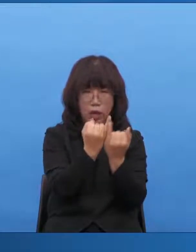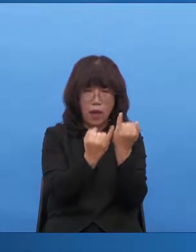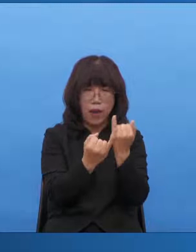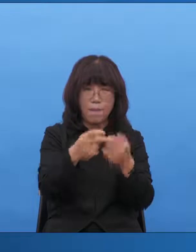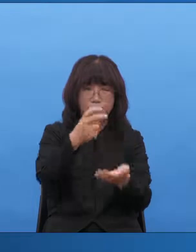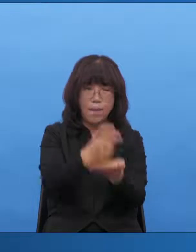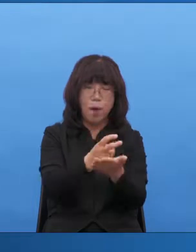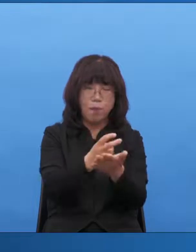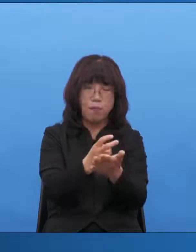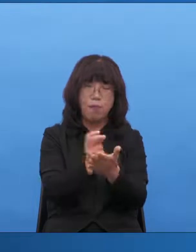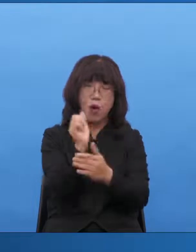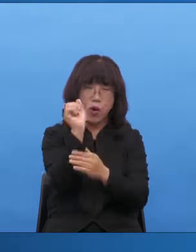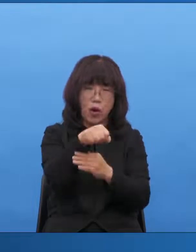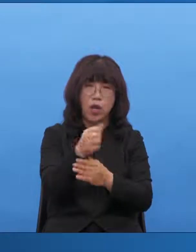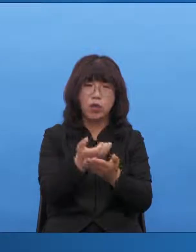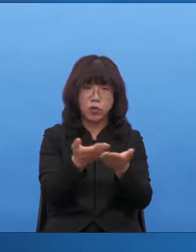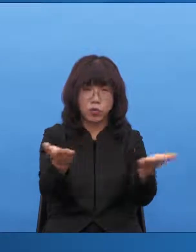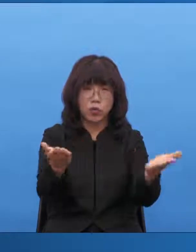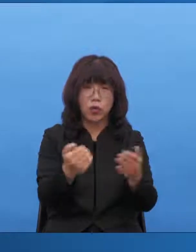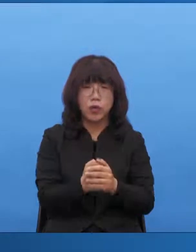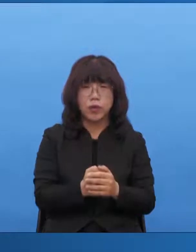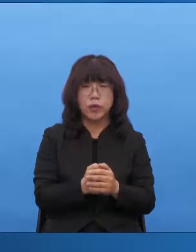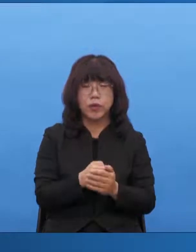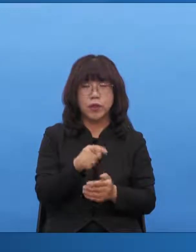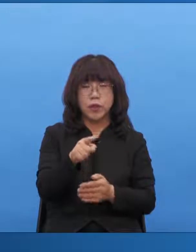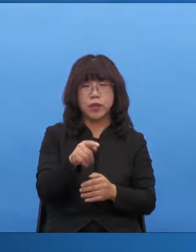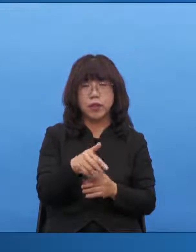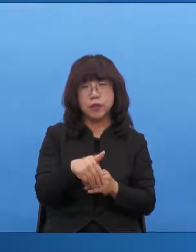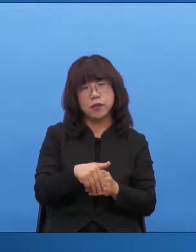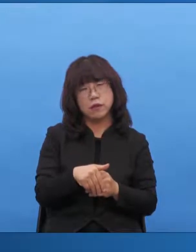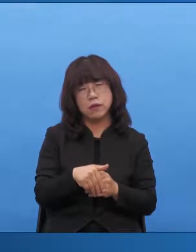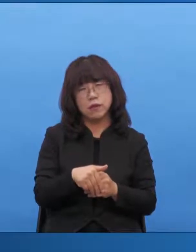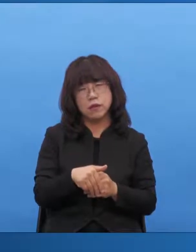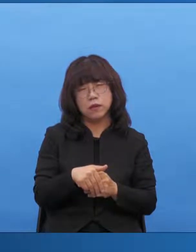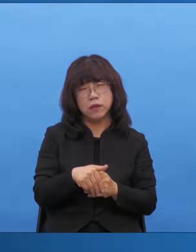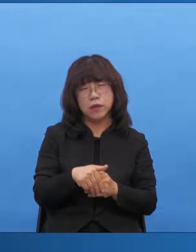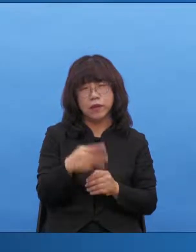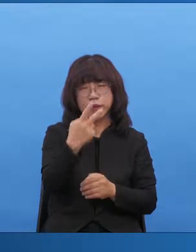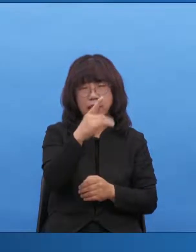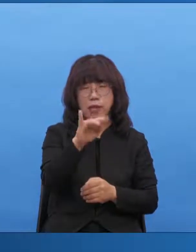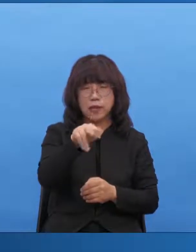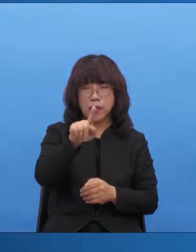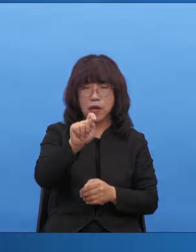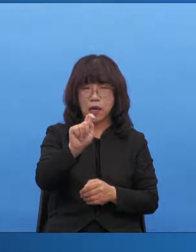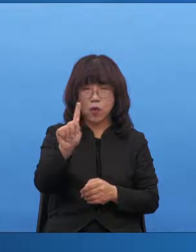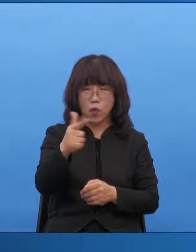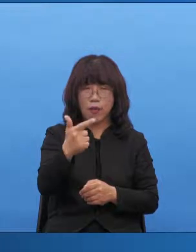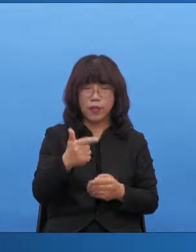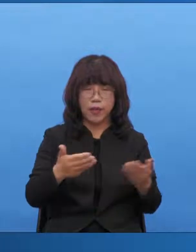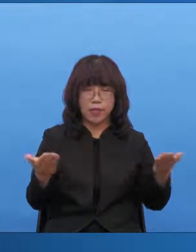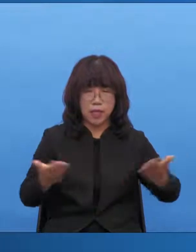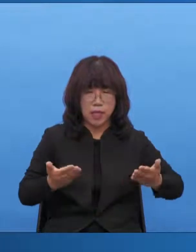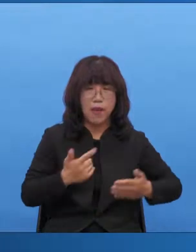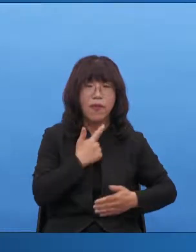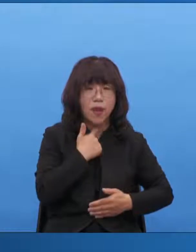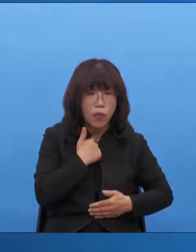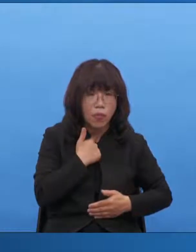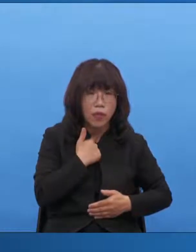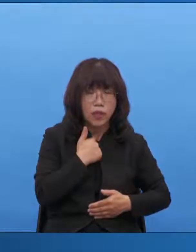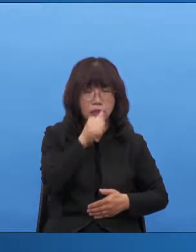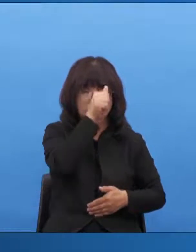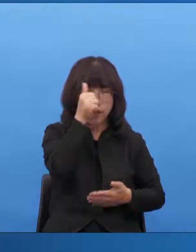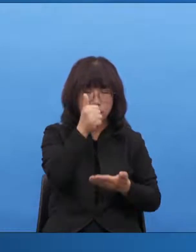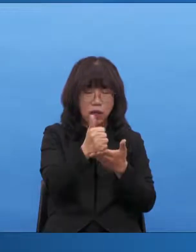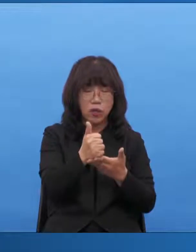나라입니다. 가봉은 주한 가봉 대사관에서 참사관으로 재직하던 프란시스 장로님과 가봉 유학생들 또 비대면 시스템을 통해